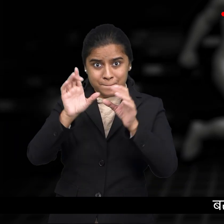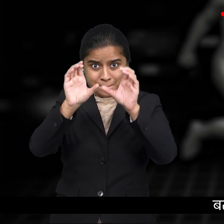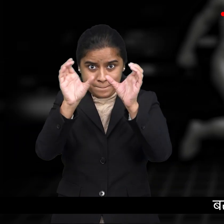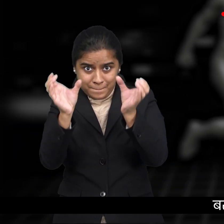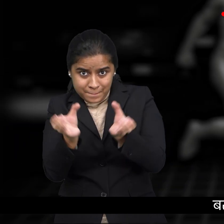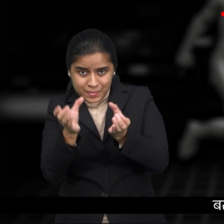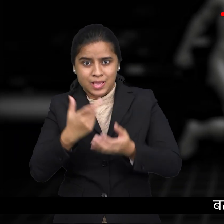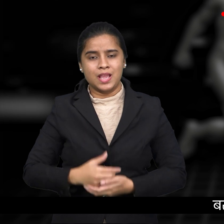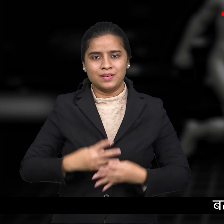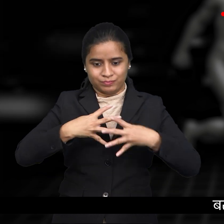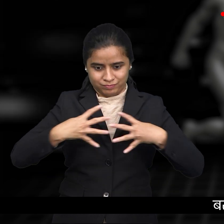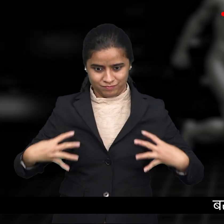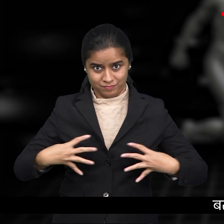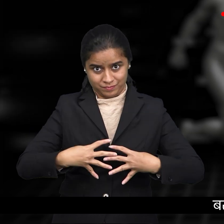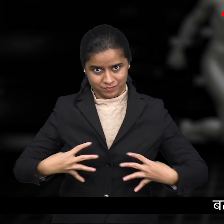बरगडीचा पिंजरा,